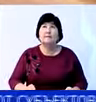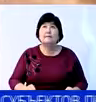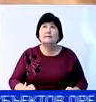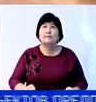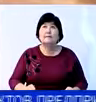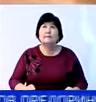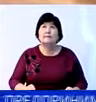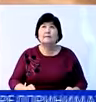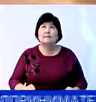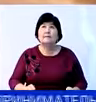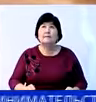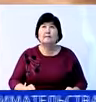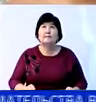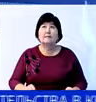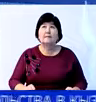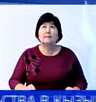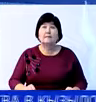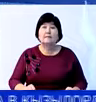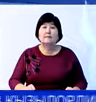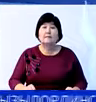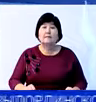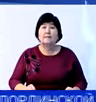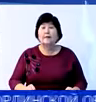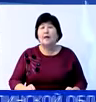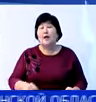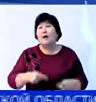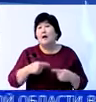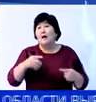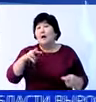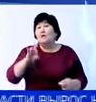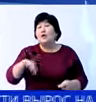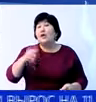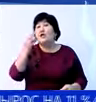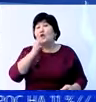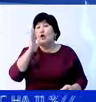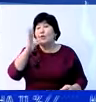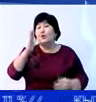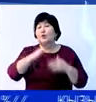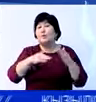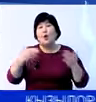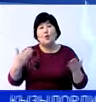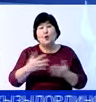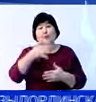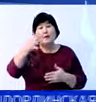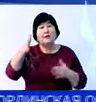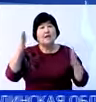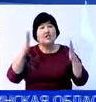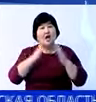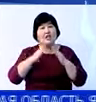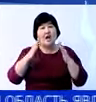Канат Махамбетов, телеканал «Хызылорда». В ряде микрорайонов Шиеля будут построены новые многоэтажные